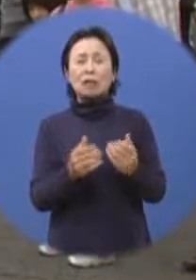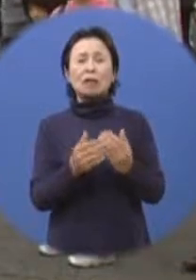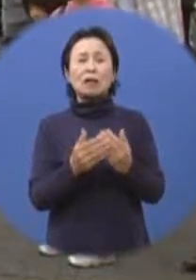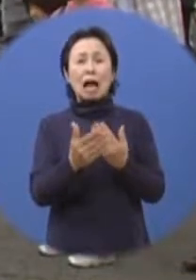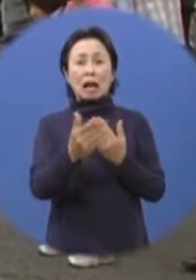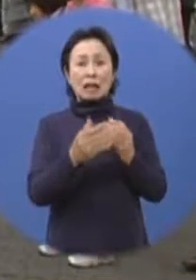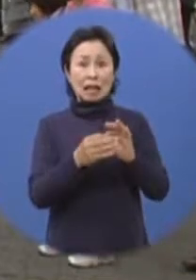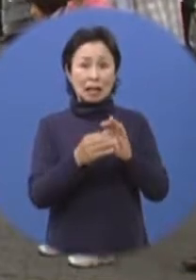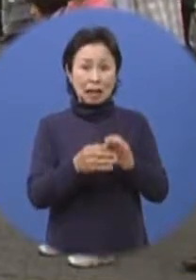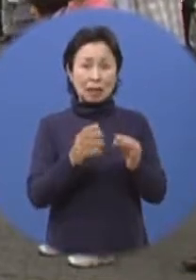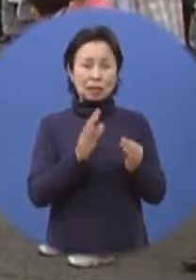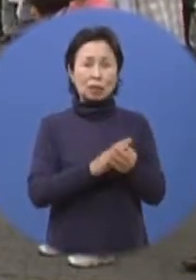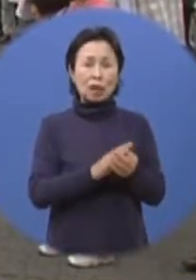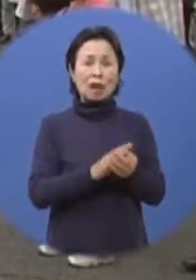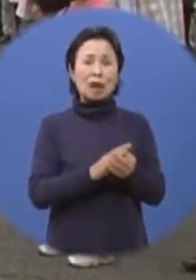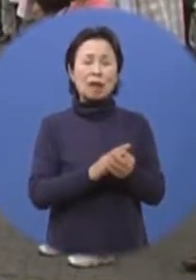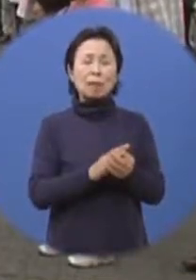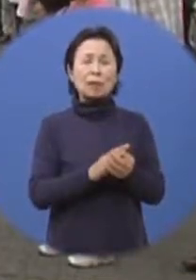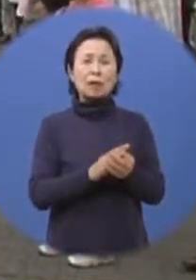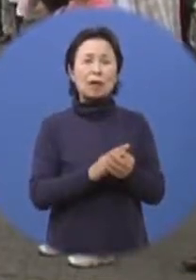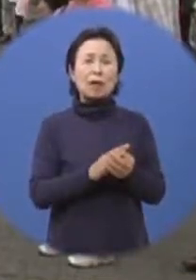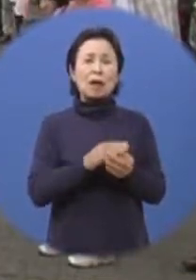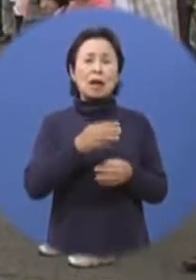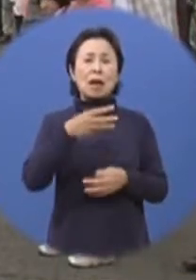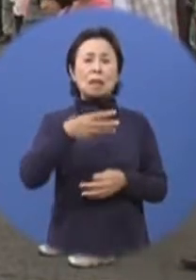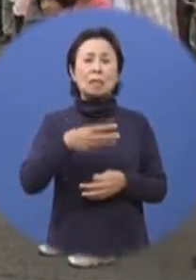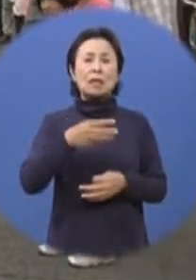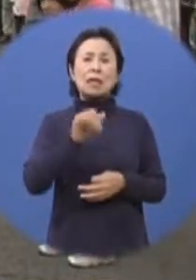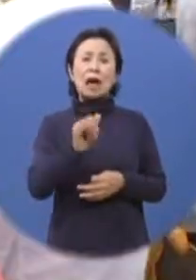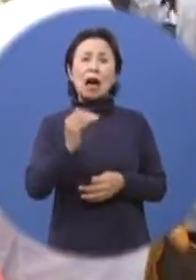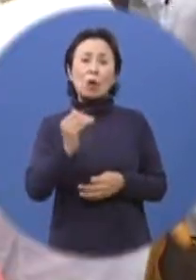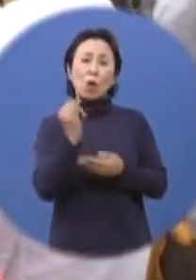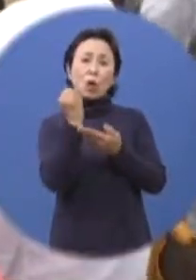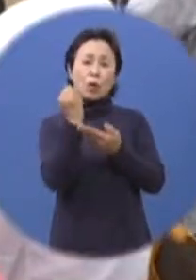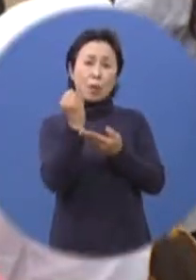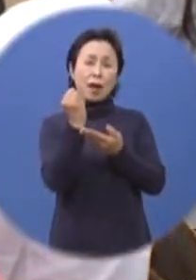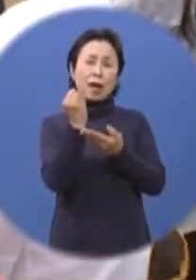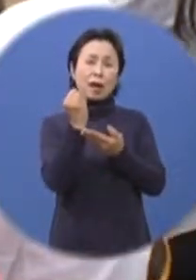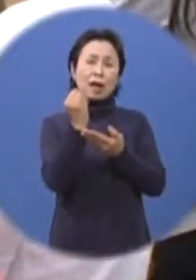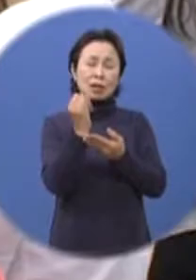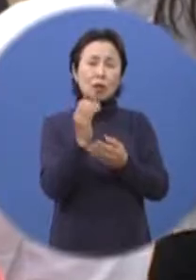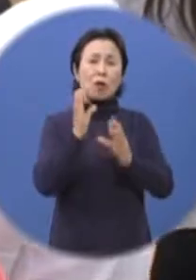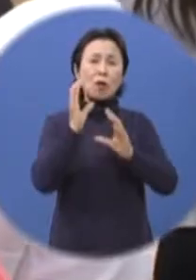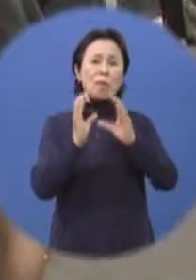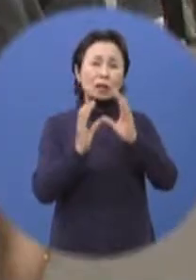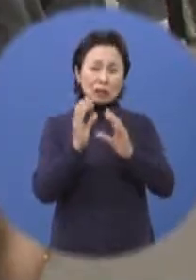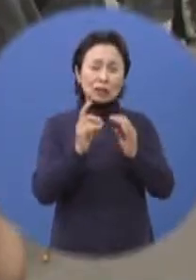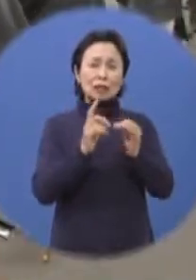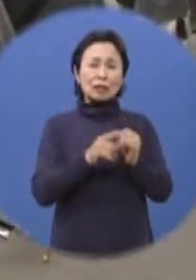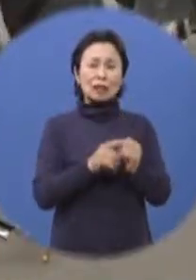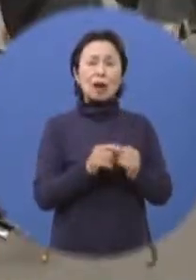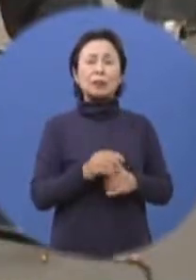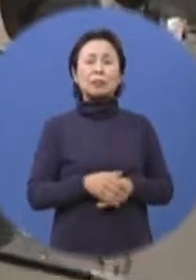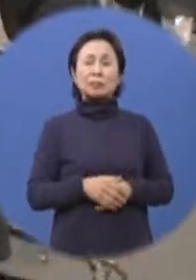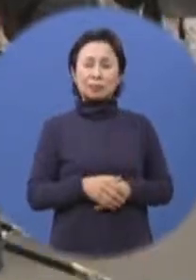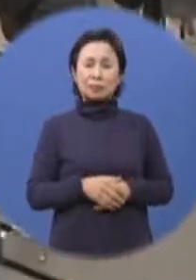ああんんんぬーやっぱり祭えーみなティっ